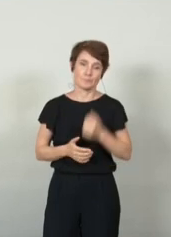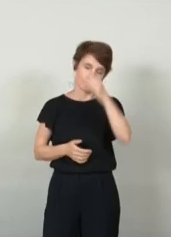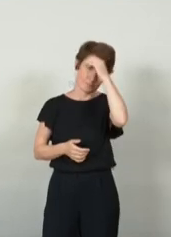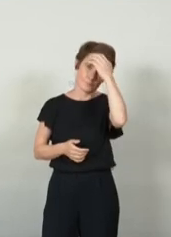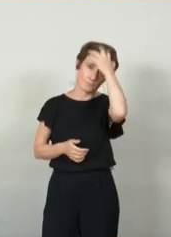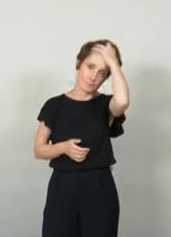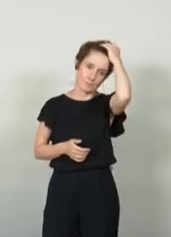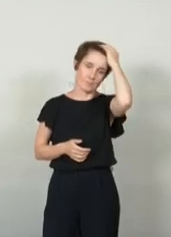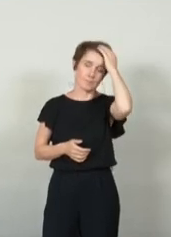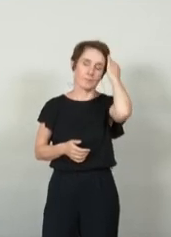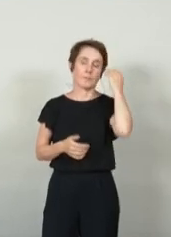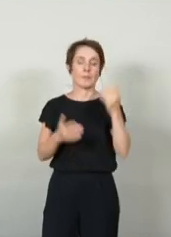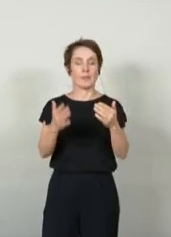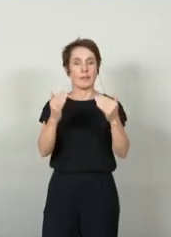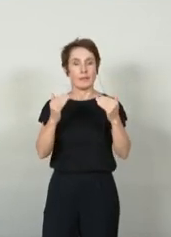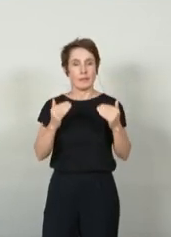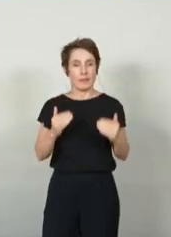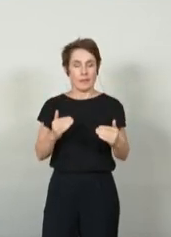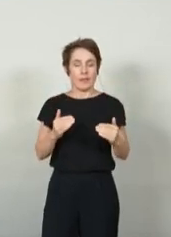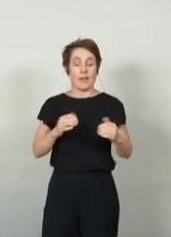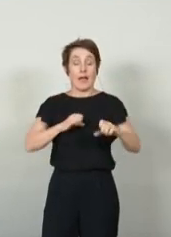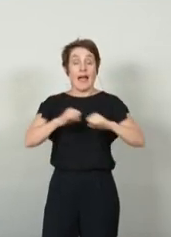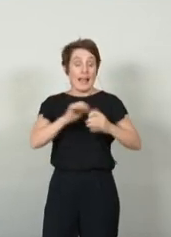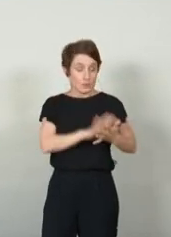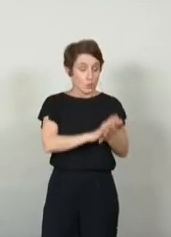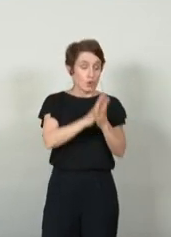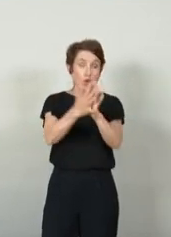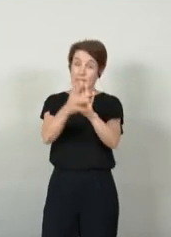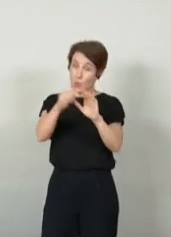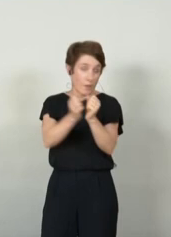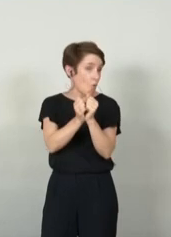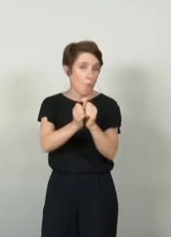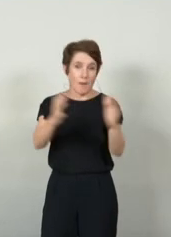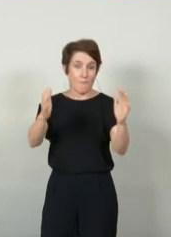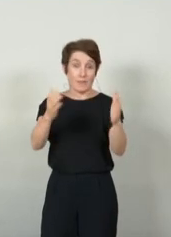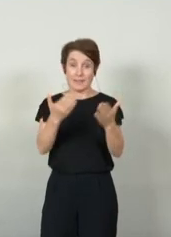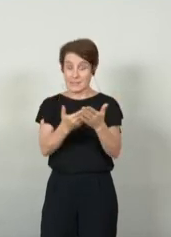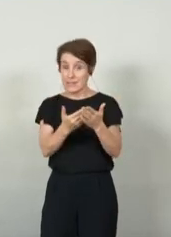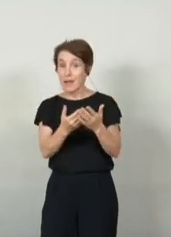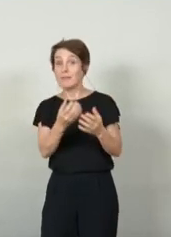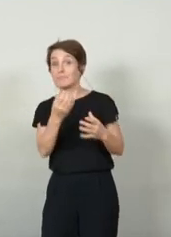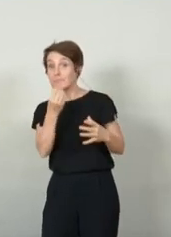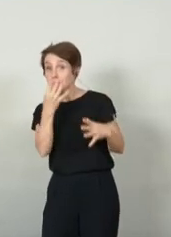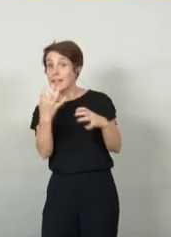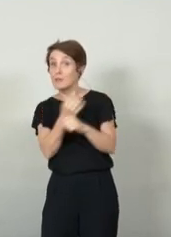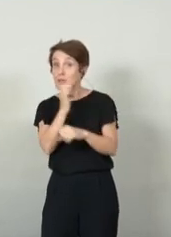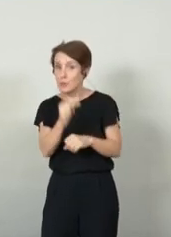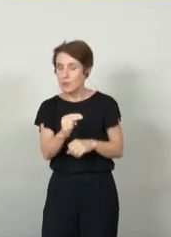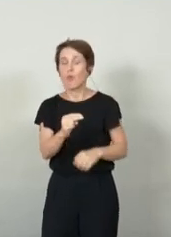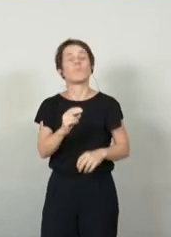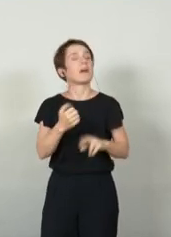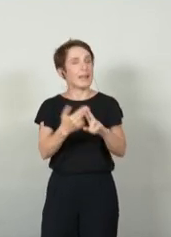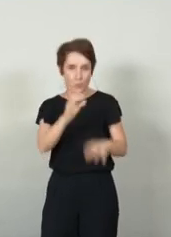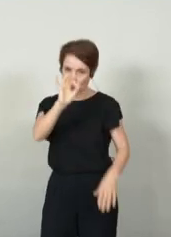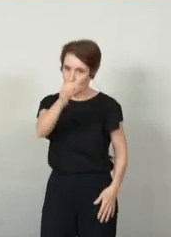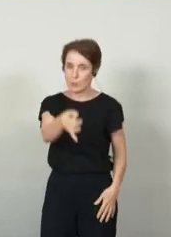amplifier les actions de transition c'est aussi une question à laquelle nous avons pu répondre positivement puisque